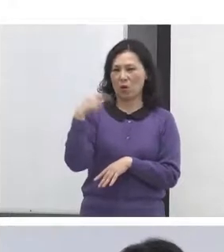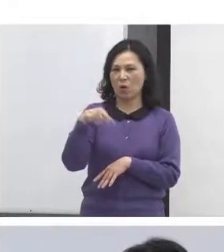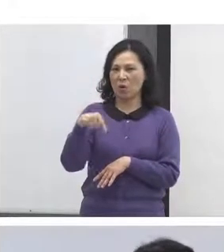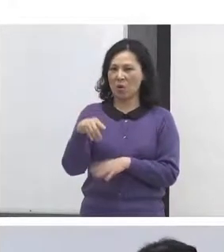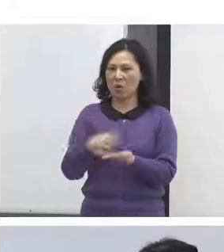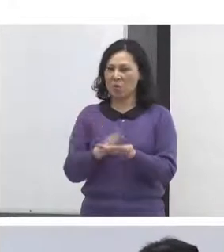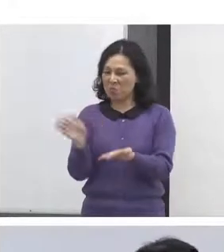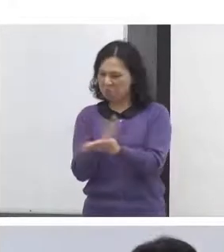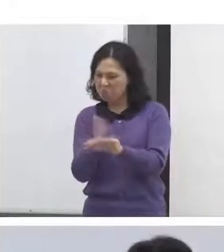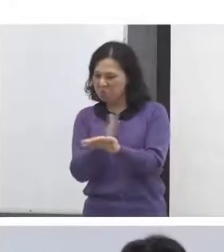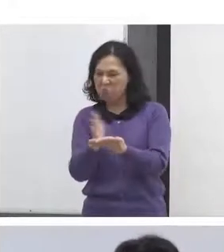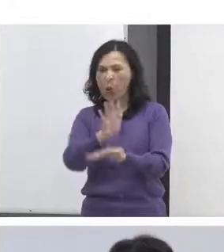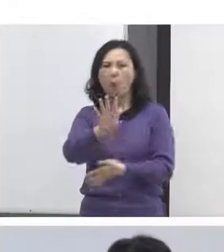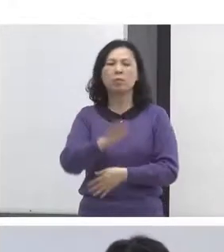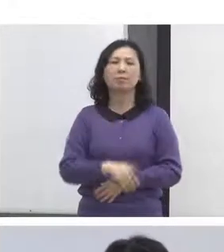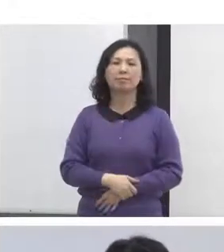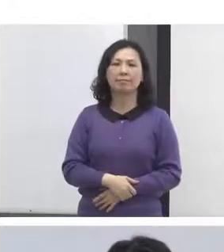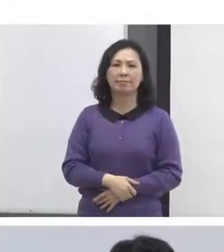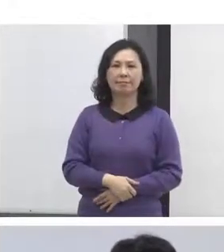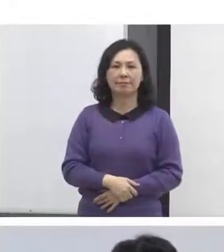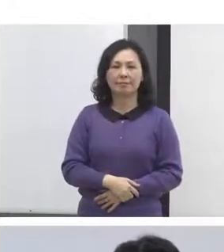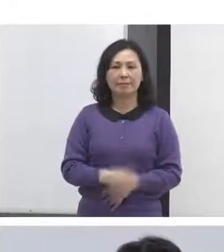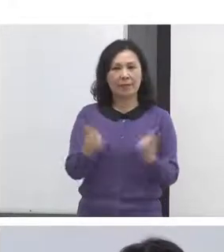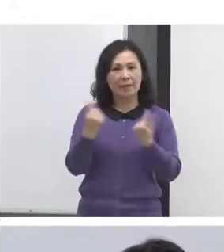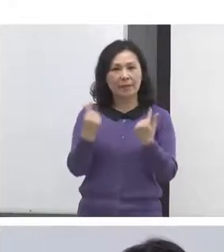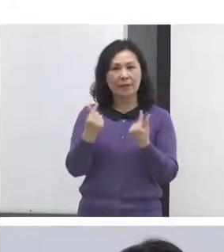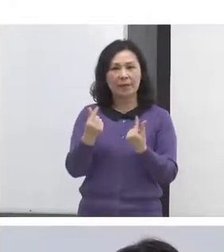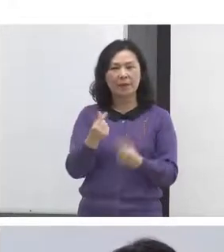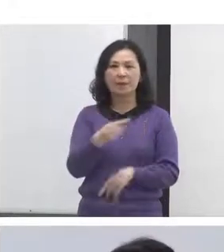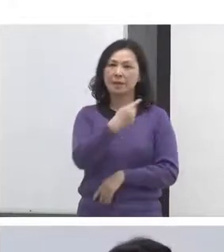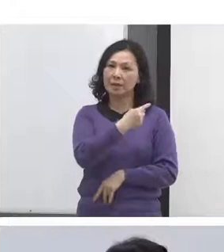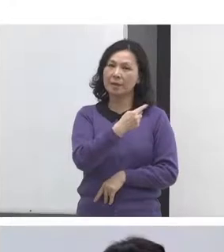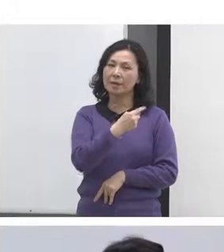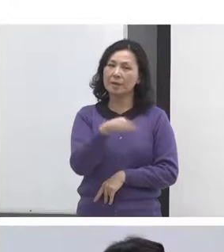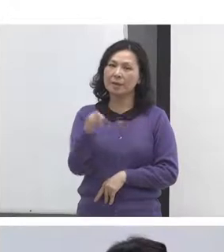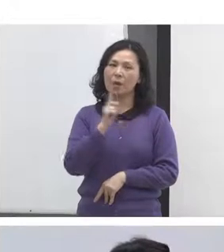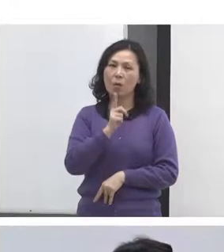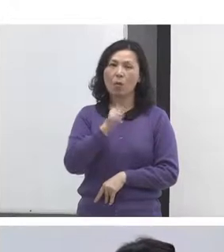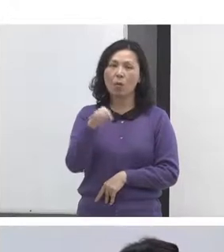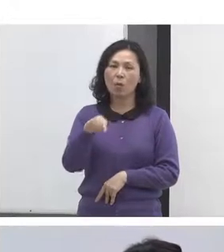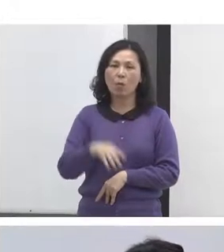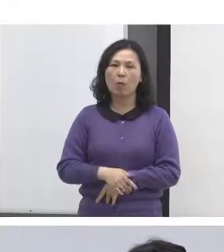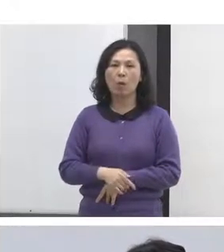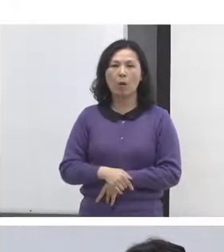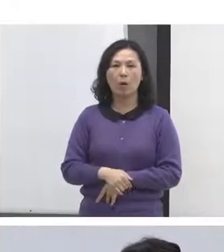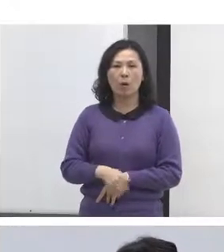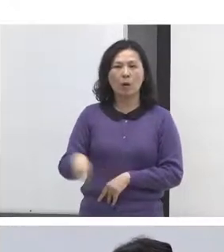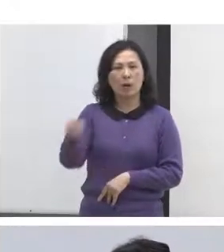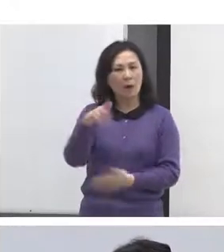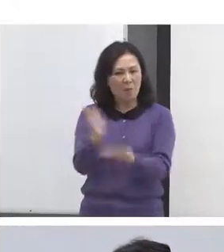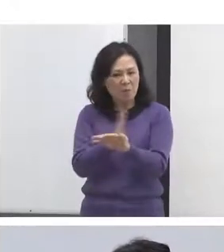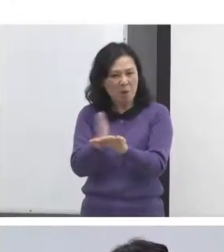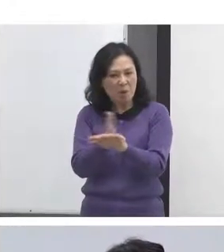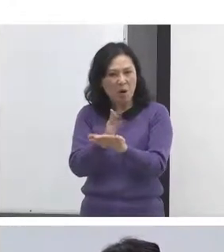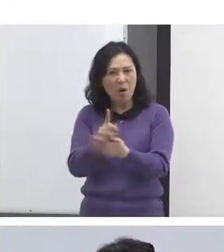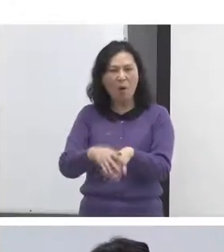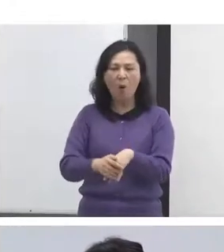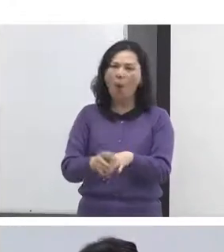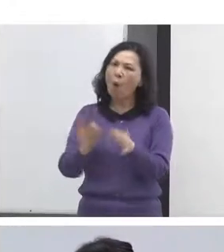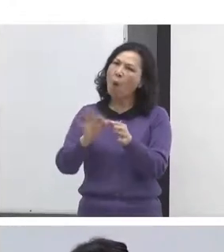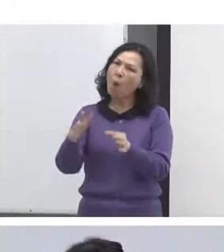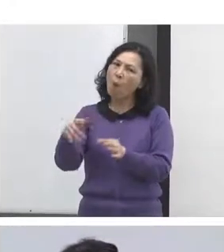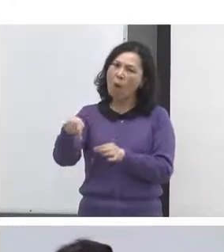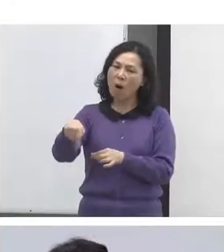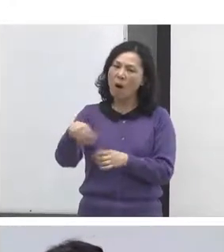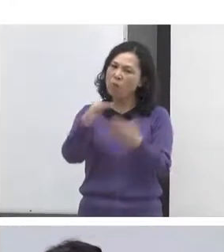那有些人叫做把他像 Bankler， 他就会叫。这样子一个就是为什么他们批评著作权，或者说为什么我们要这样